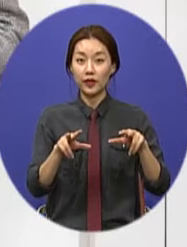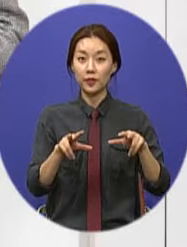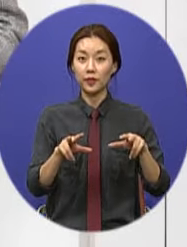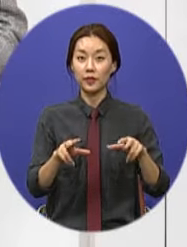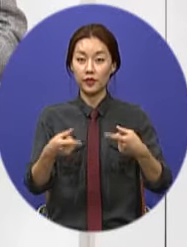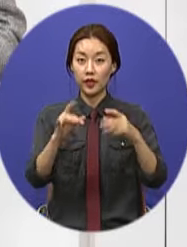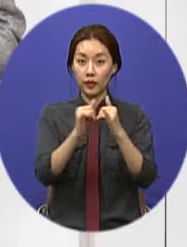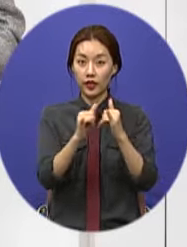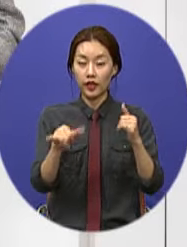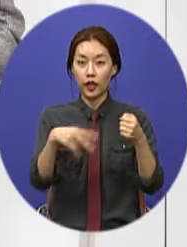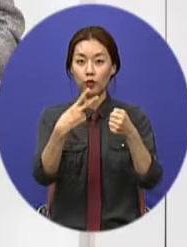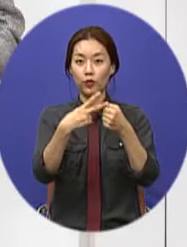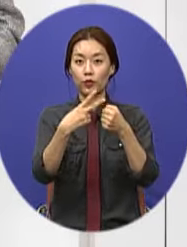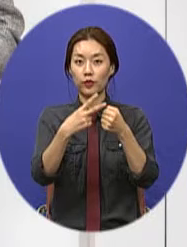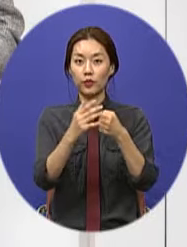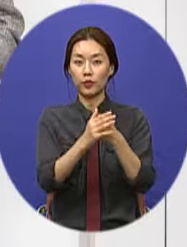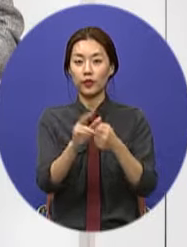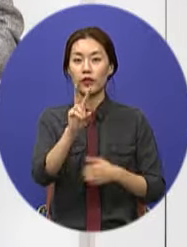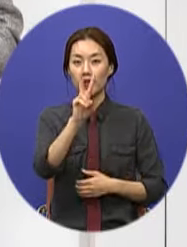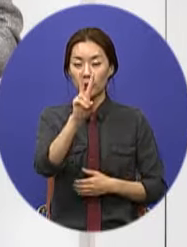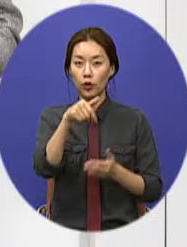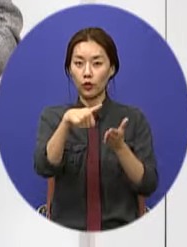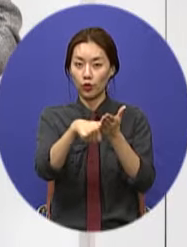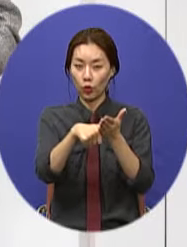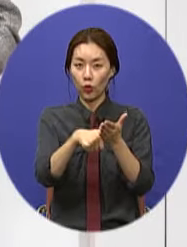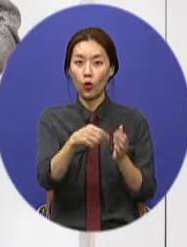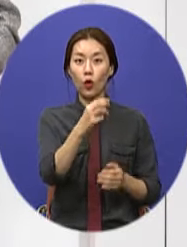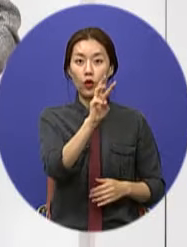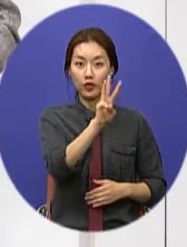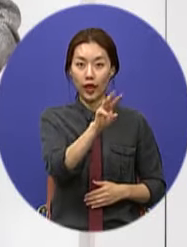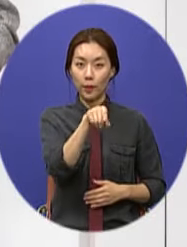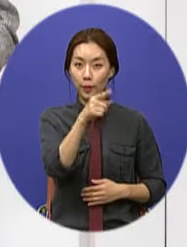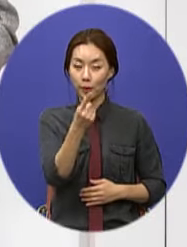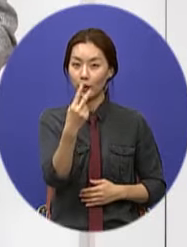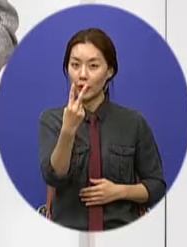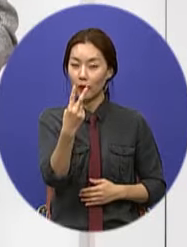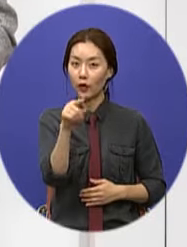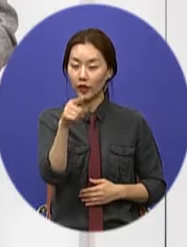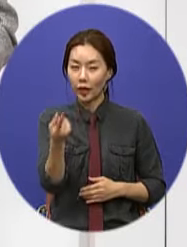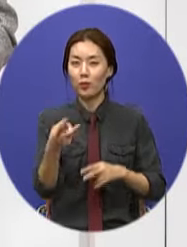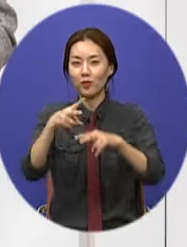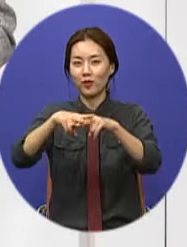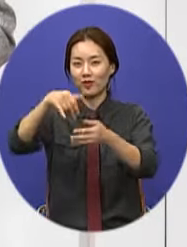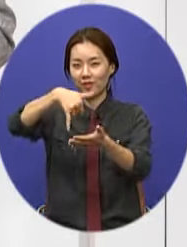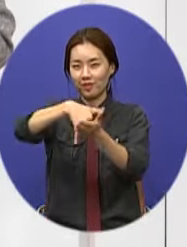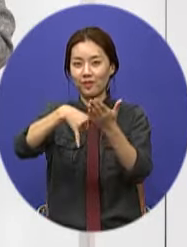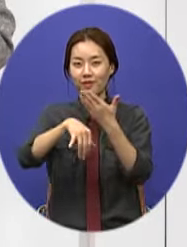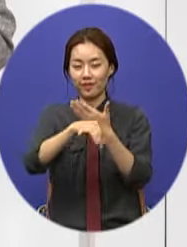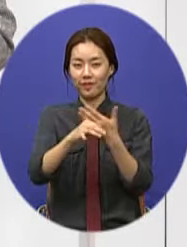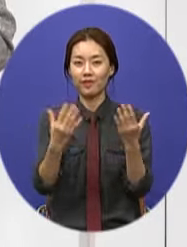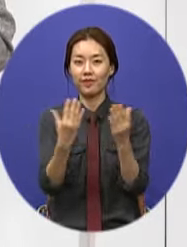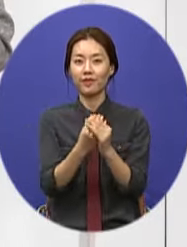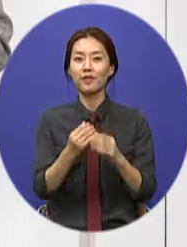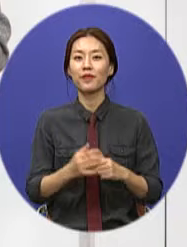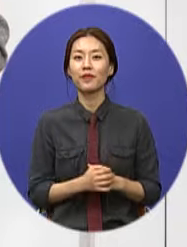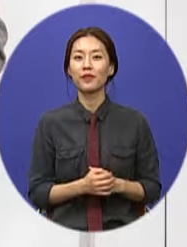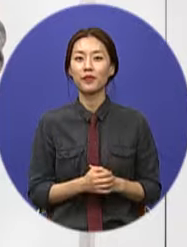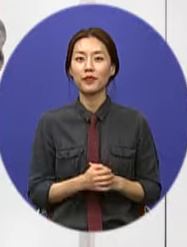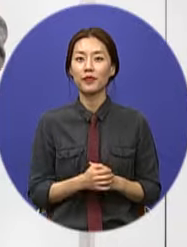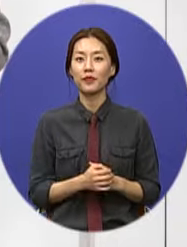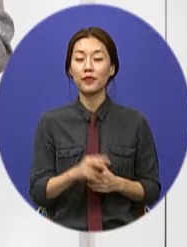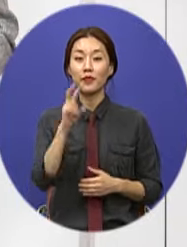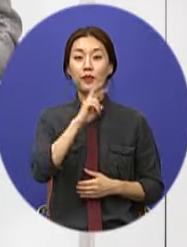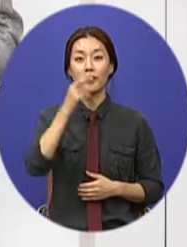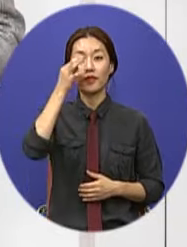지금 아버님이 두 번째니까 2번 누르시고 3번 누르시고 2번 누르시고 우물정자 눌러 주시면 되겠습니다. 그렇습니다.